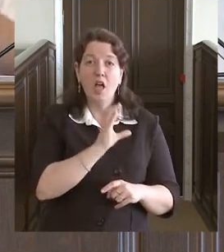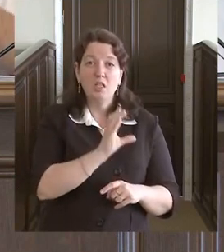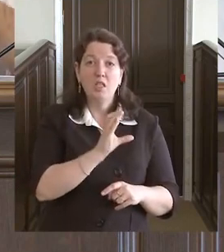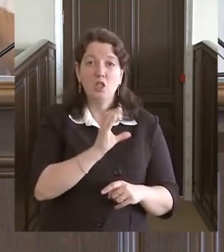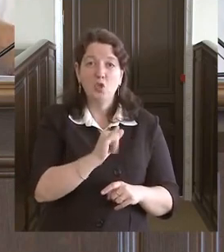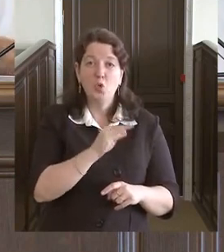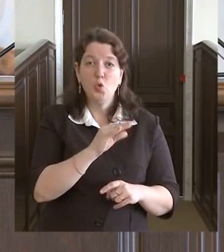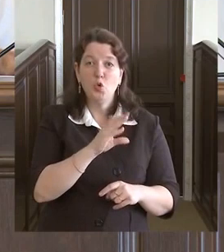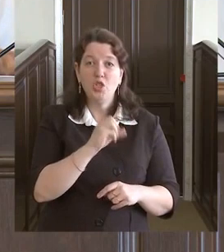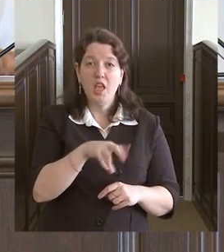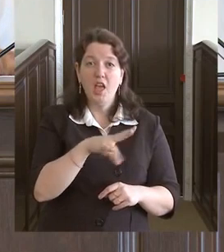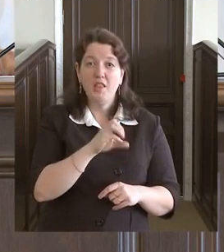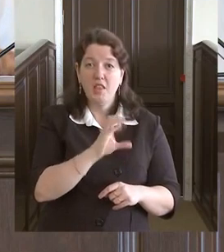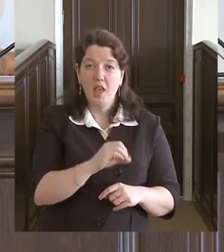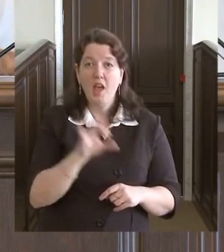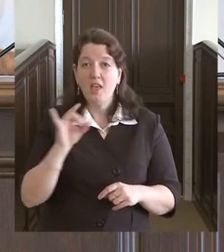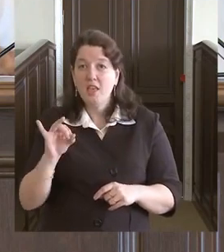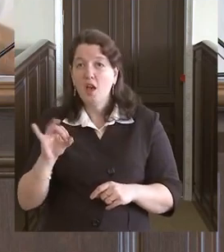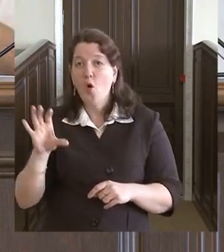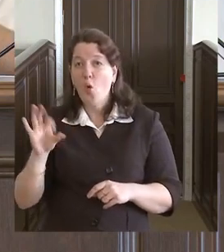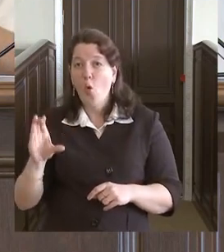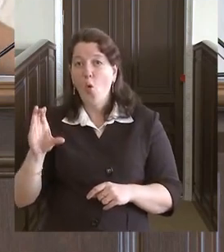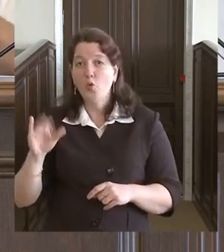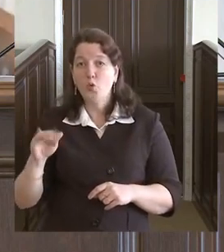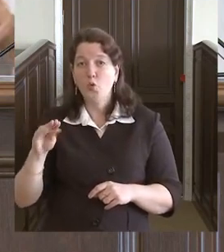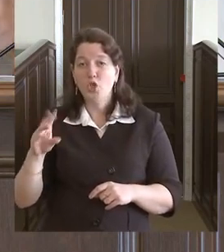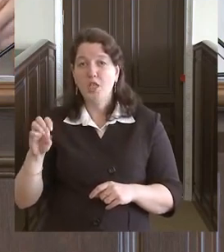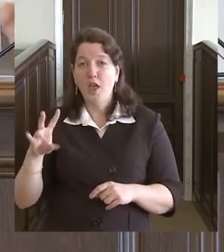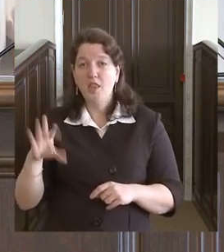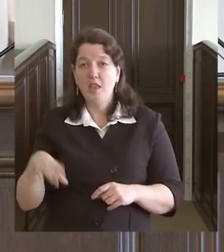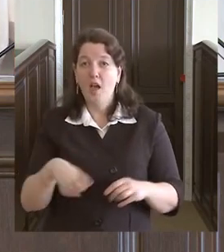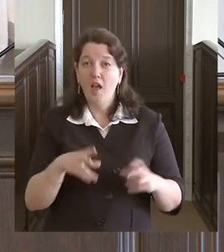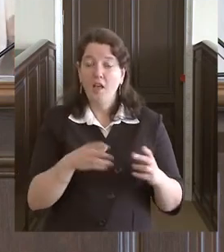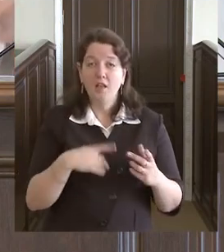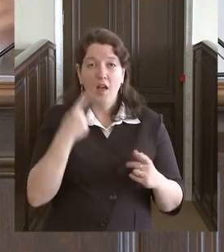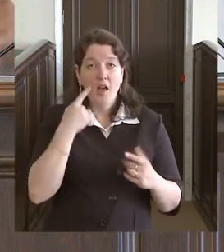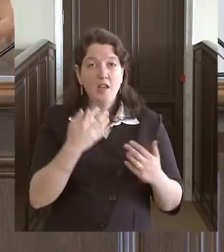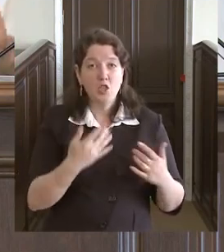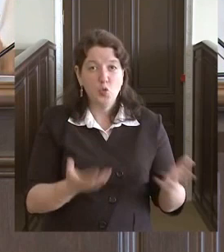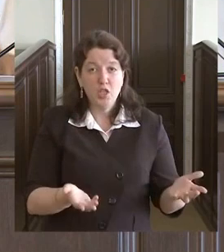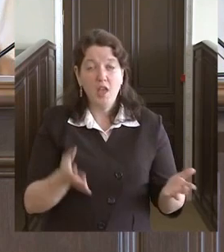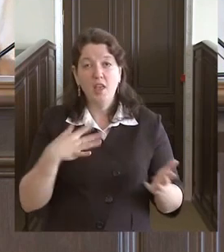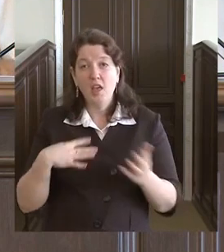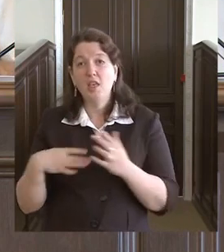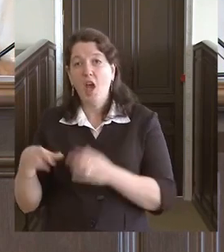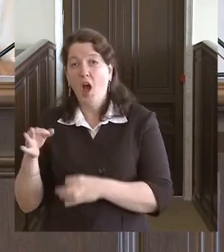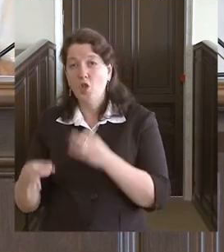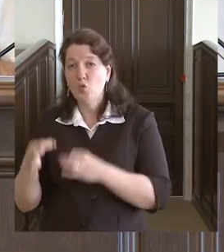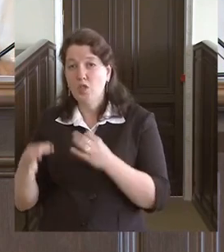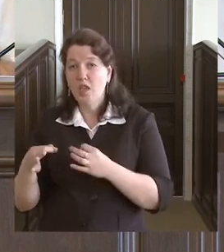обязаны обязаны особо когда мы поставлены поставлены мы должны рассуждать